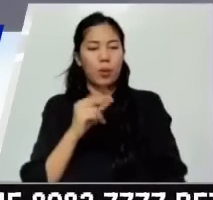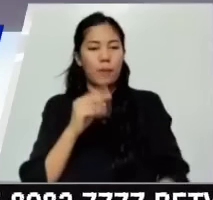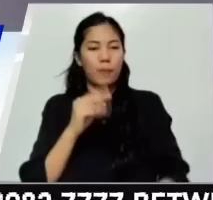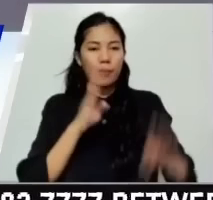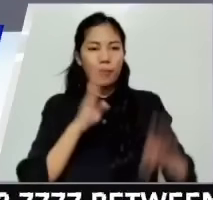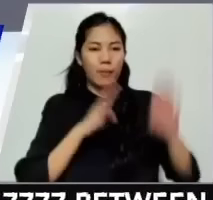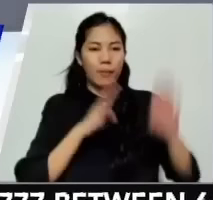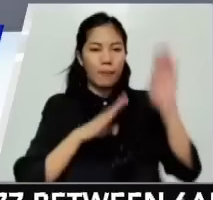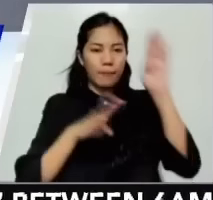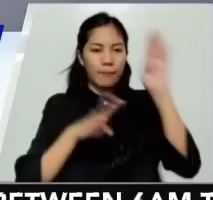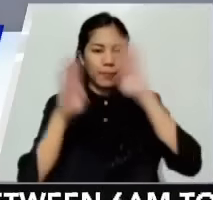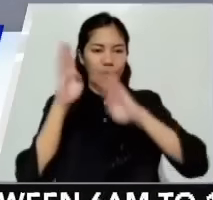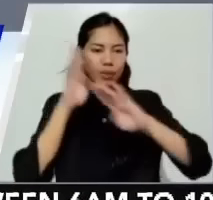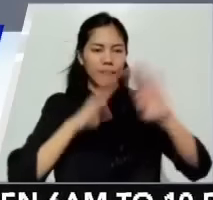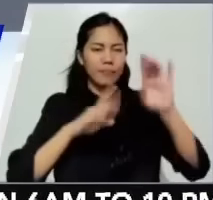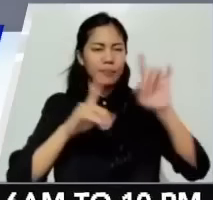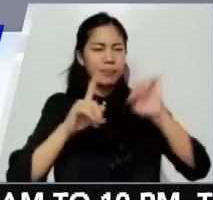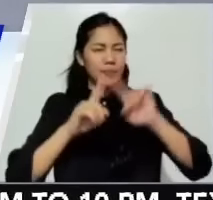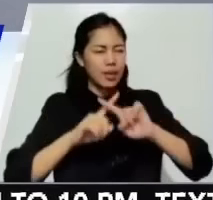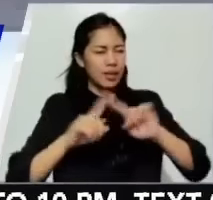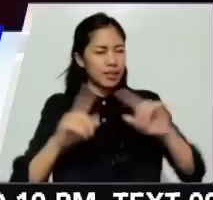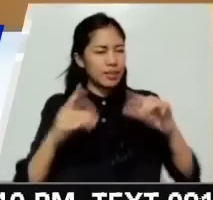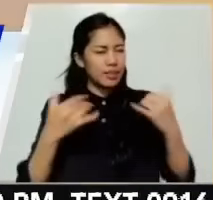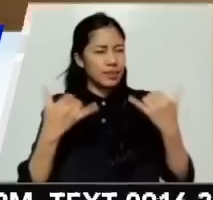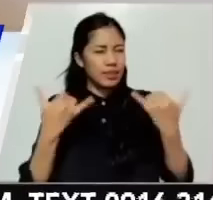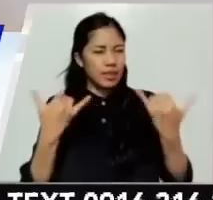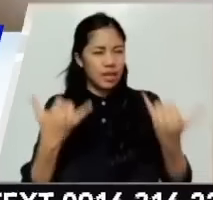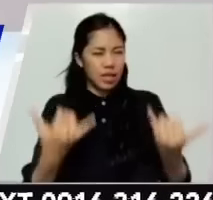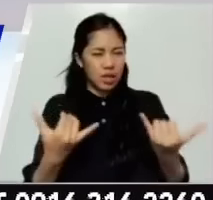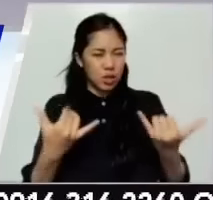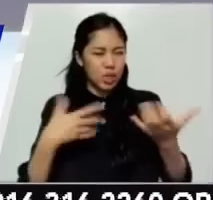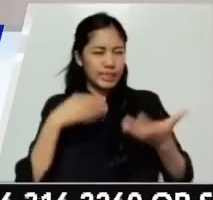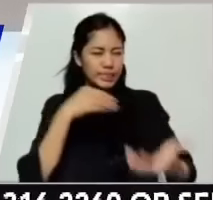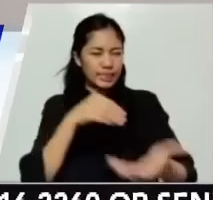lalo na po sa mga lugar na nasira ko yung mga tulay, papaano?